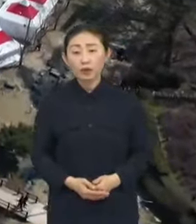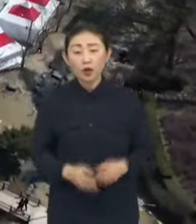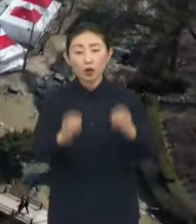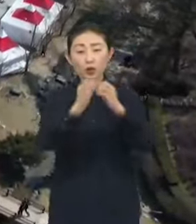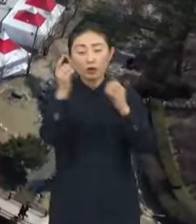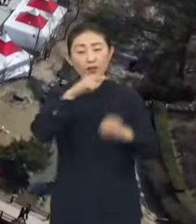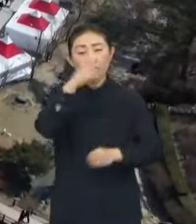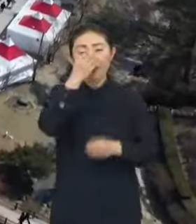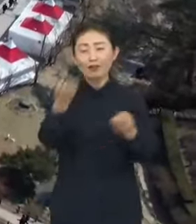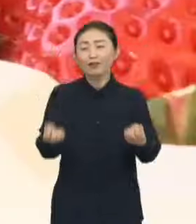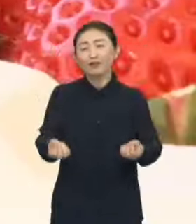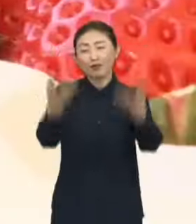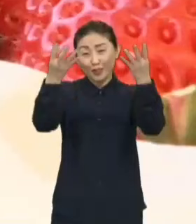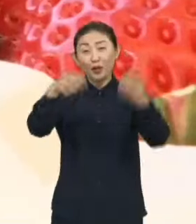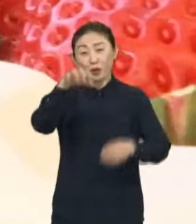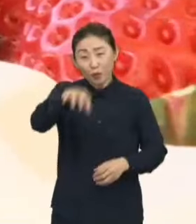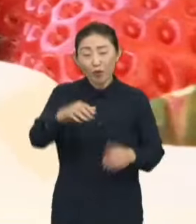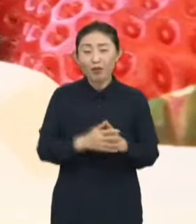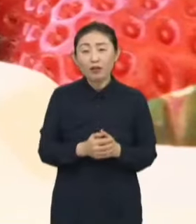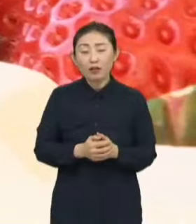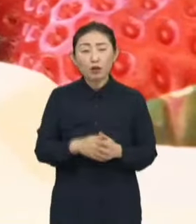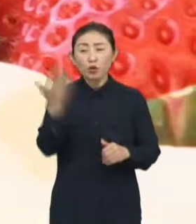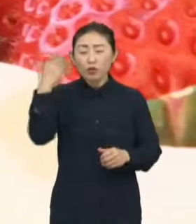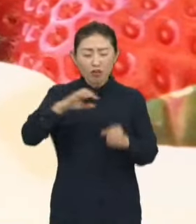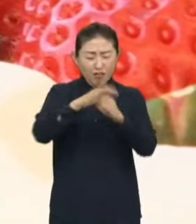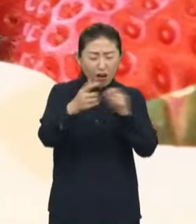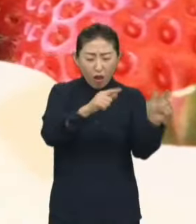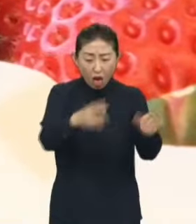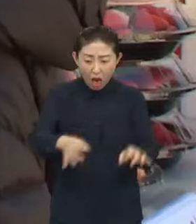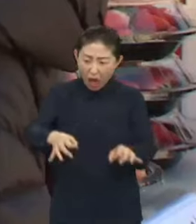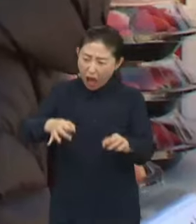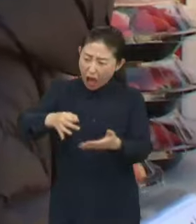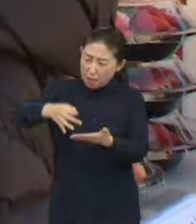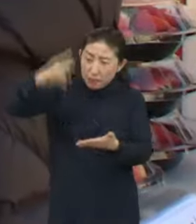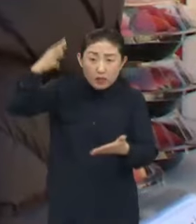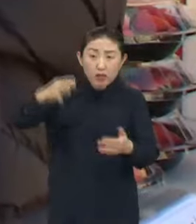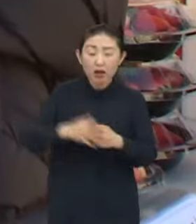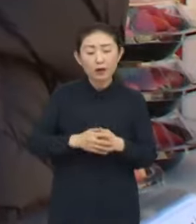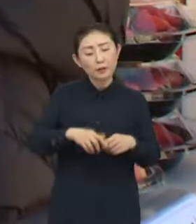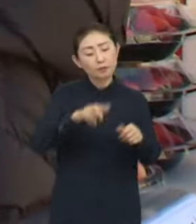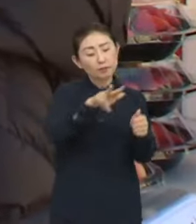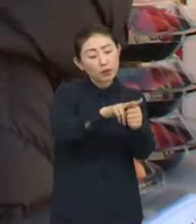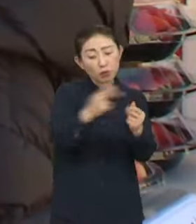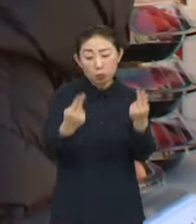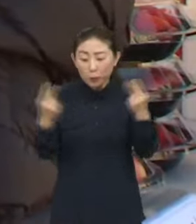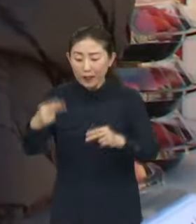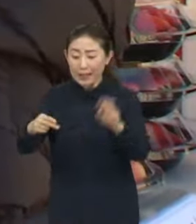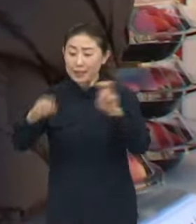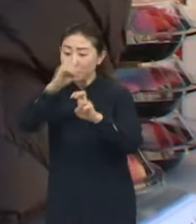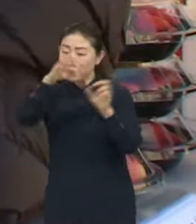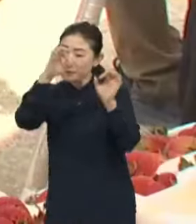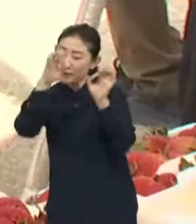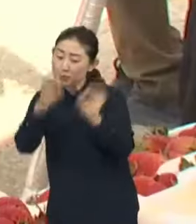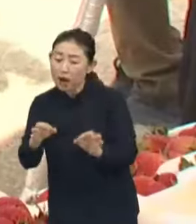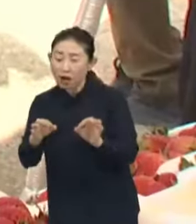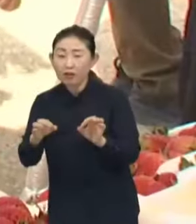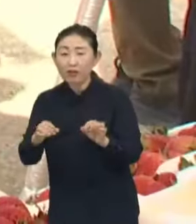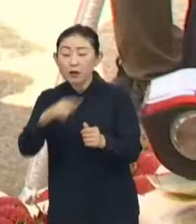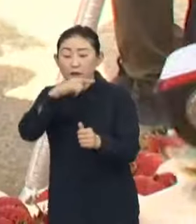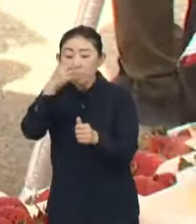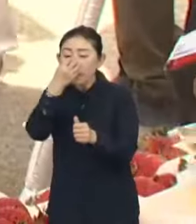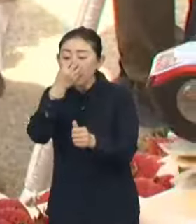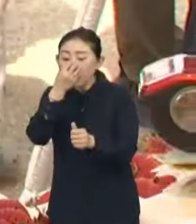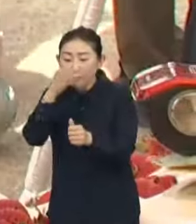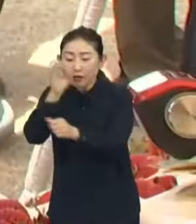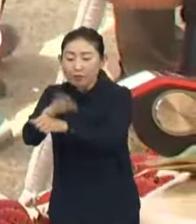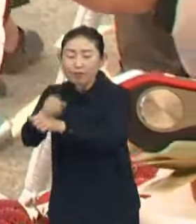논산 딸기 축제 판매장. 과일 가격이 천정부지로 오른 요즘 시중보다 최대 20% 저렴한 가격에 논산 딸기를